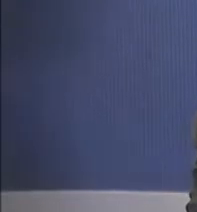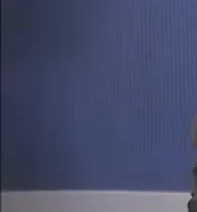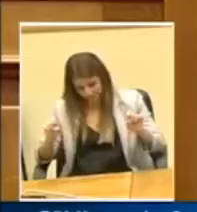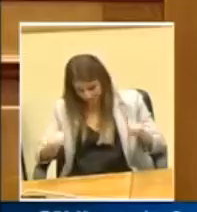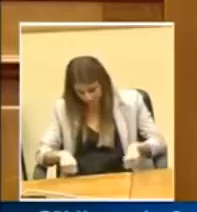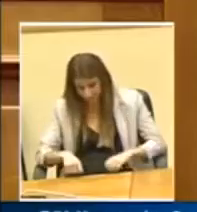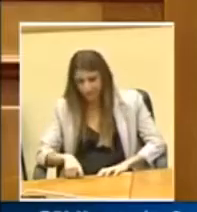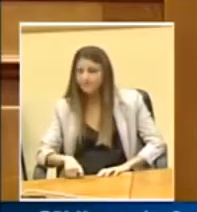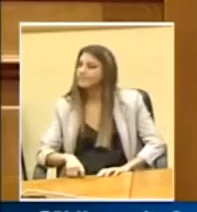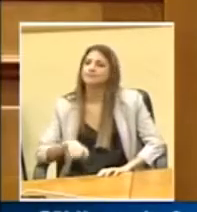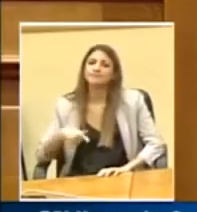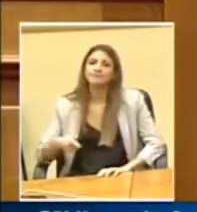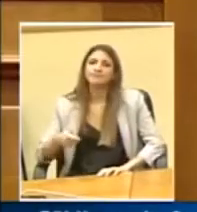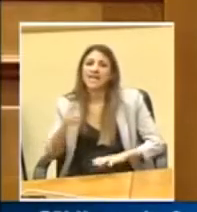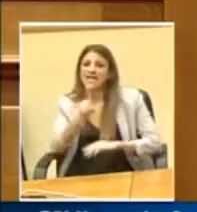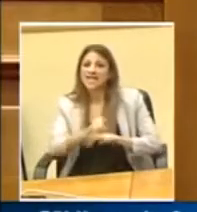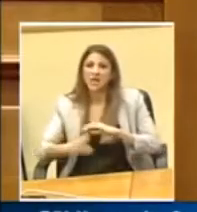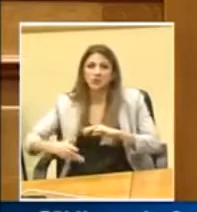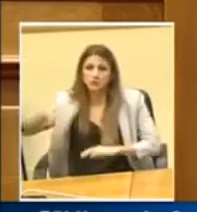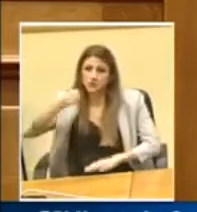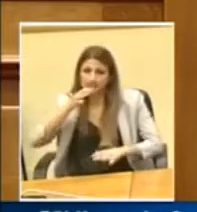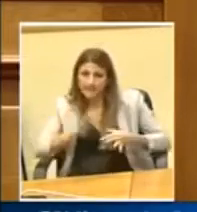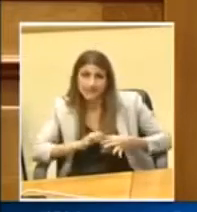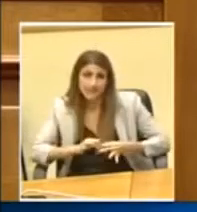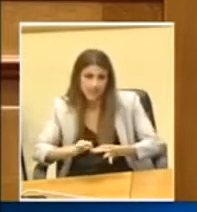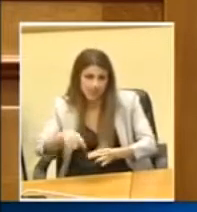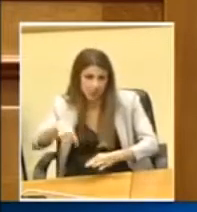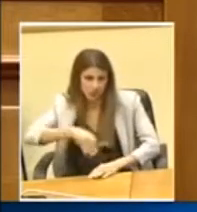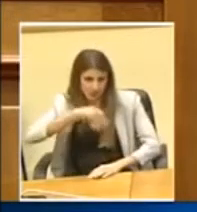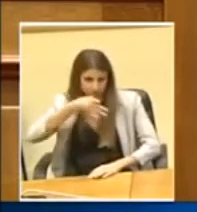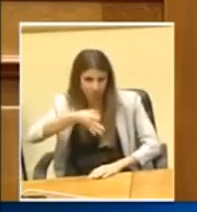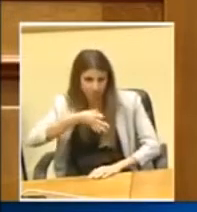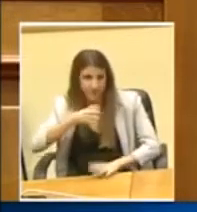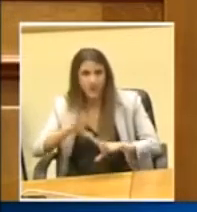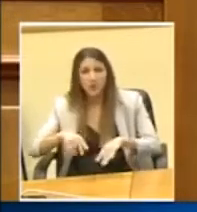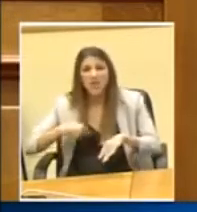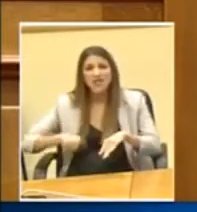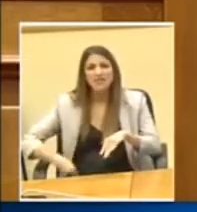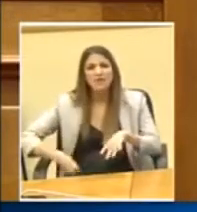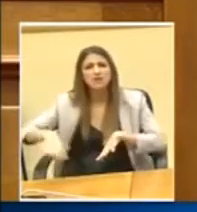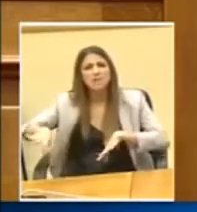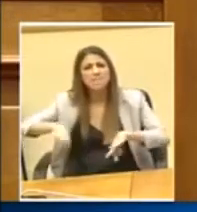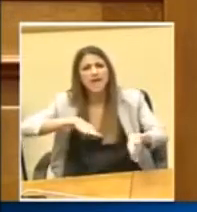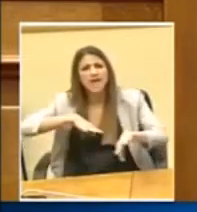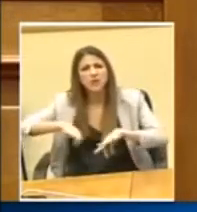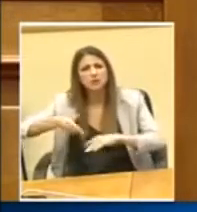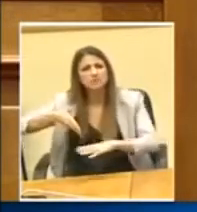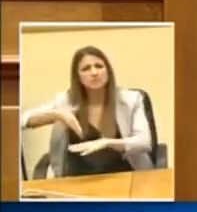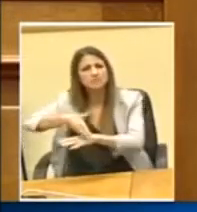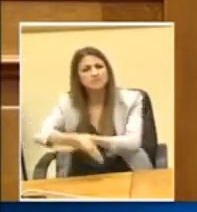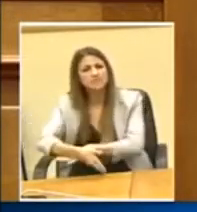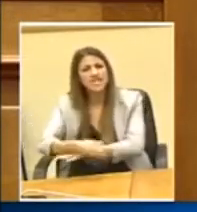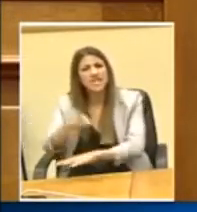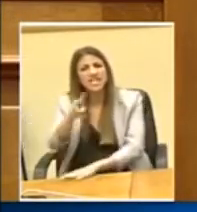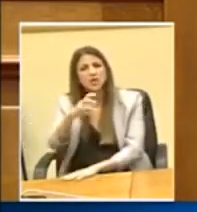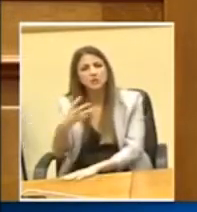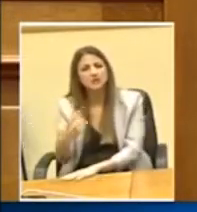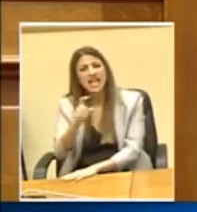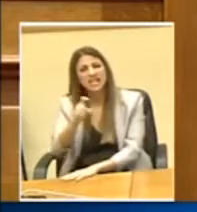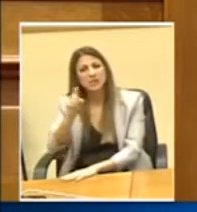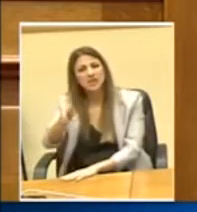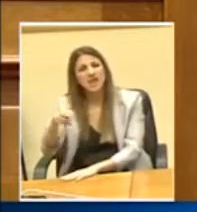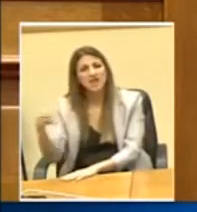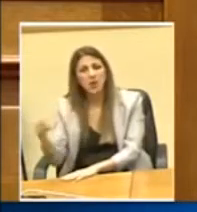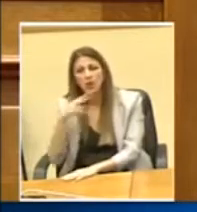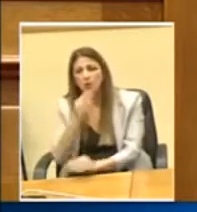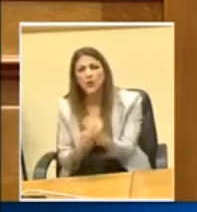conditions. Δημόσια περιουσία μπαίνει ενέχειρο για 25 δισεκατομμύρια ευρώ μέσω του